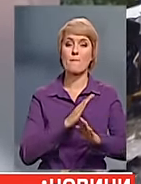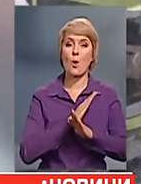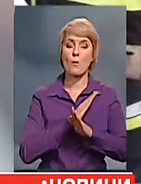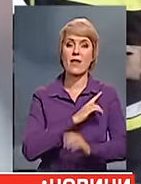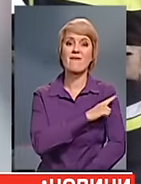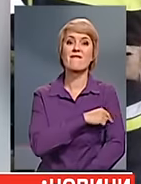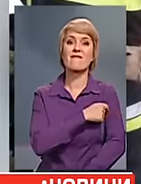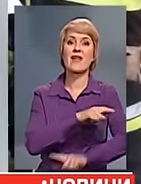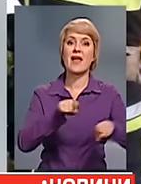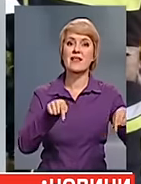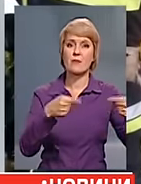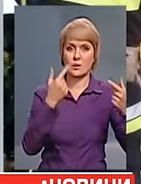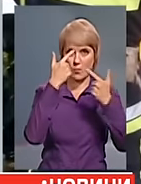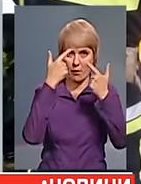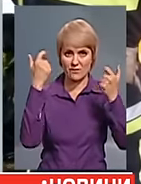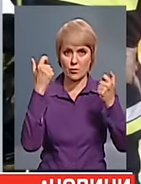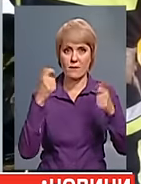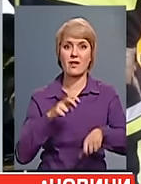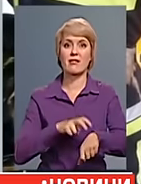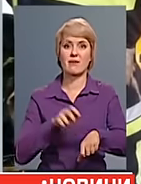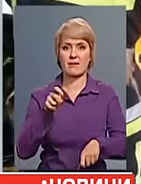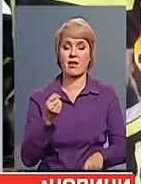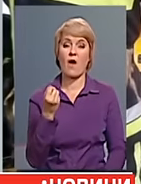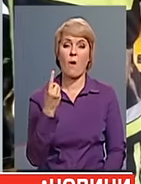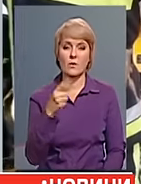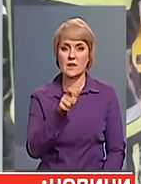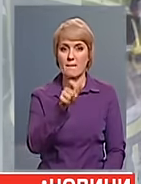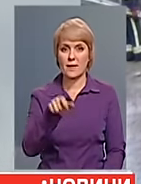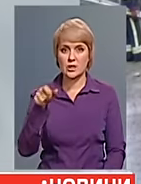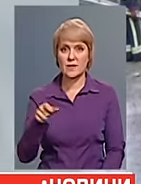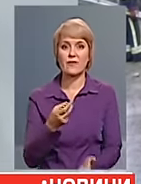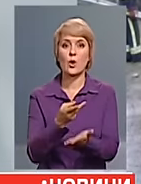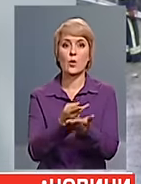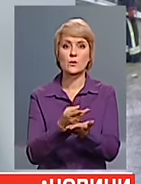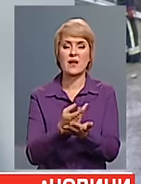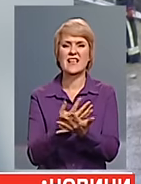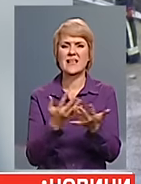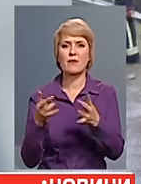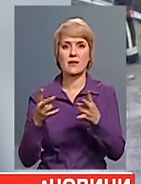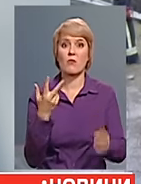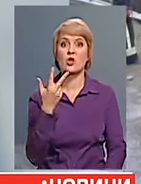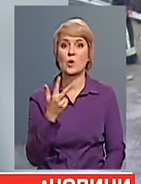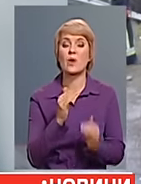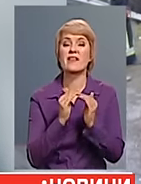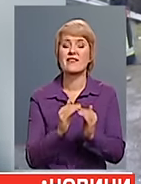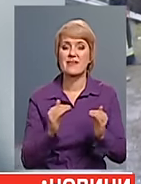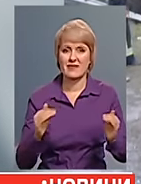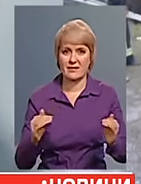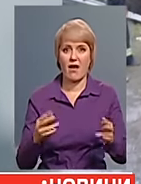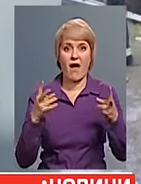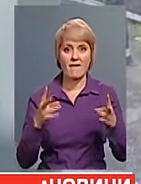міської лікарні Кам'янця-Подільського. 11 пасажирів ушпиталили з різними травмами. Троє з них – діти. Аварія сталася